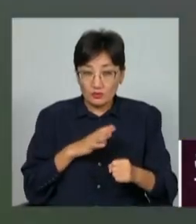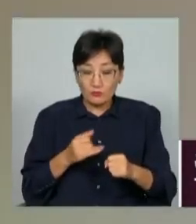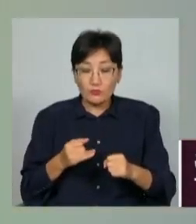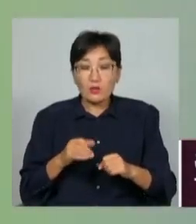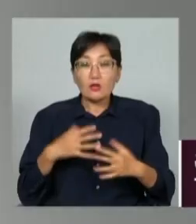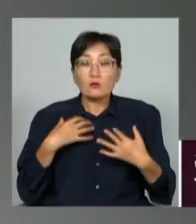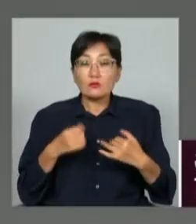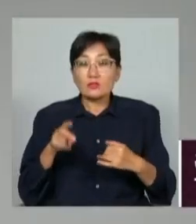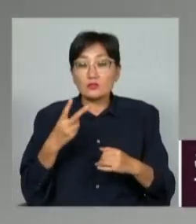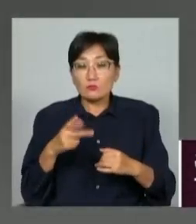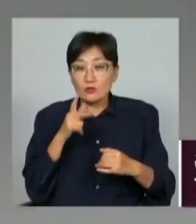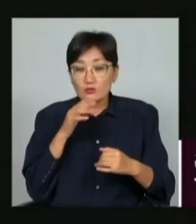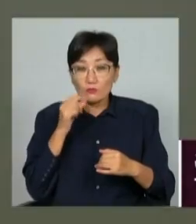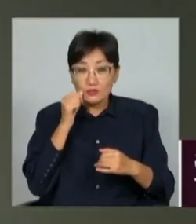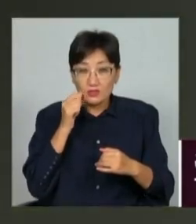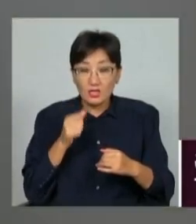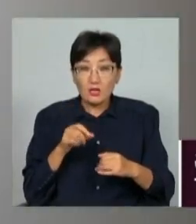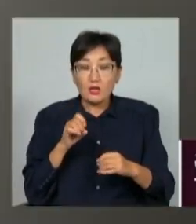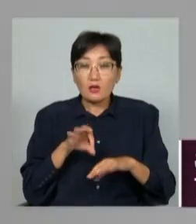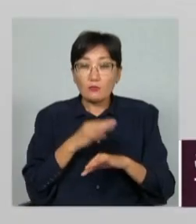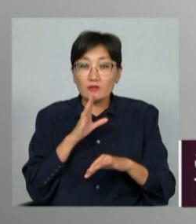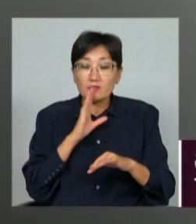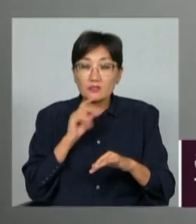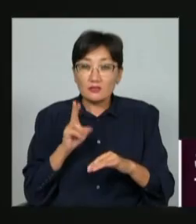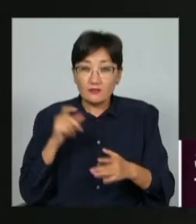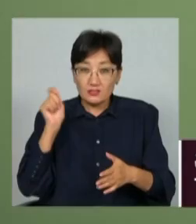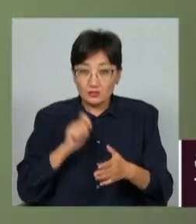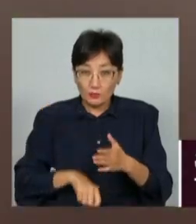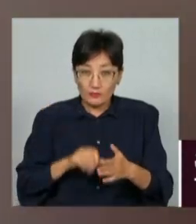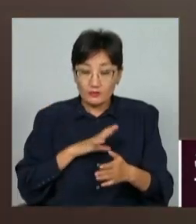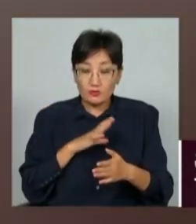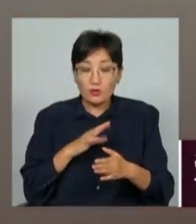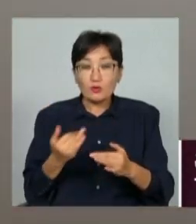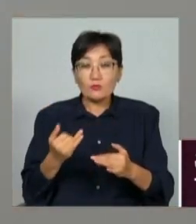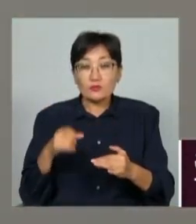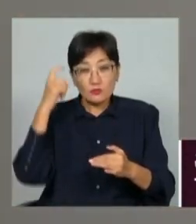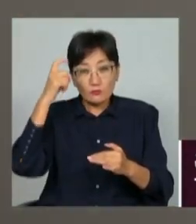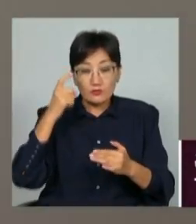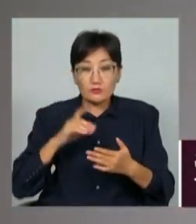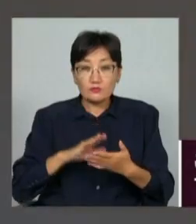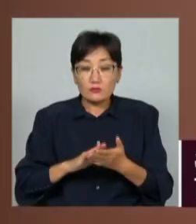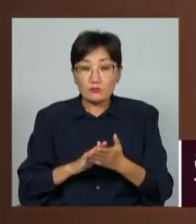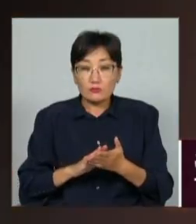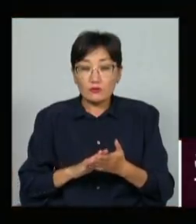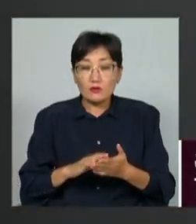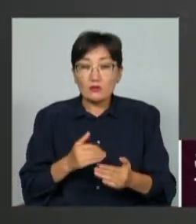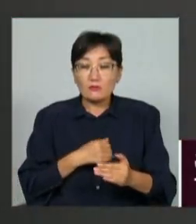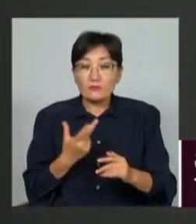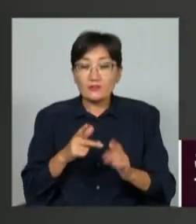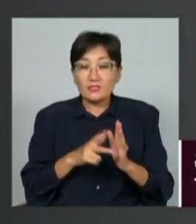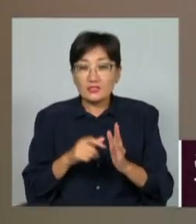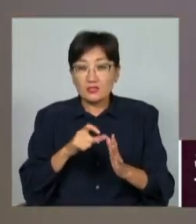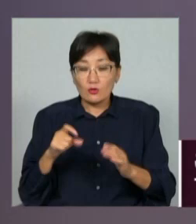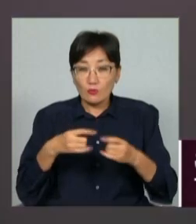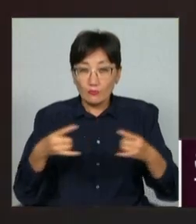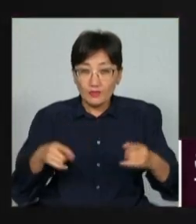Тексеру барысында 23 жастағы жігітті әйелі пәтерге қамап кеткені анықталды. Ал ол ішімдік ішу үшін жігіт 8-ші қабаттағы